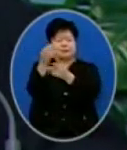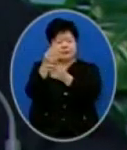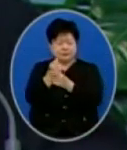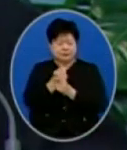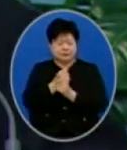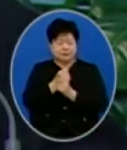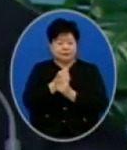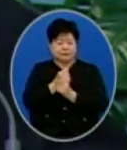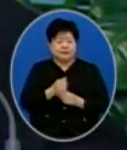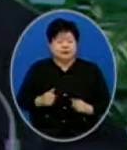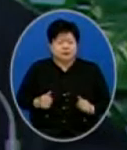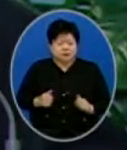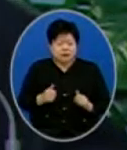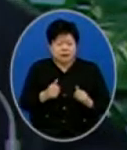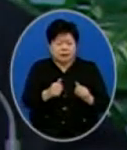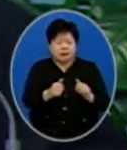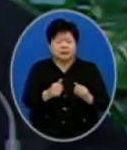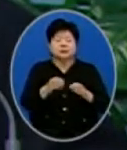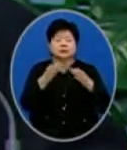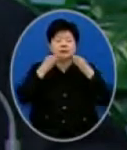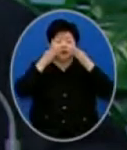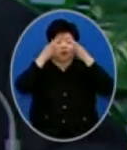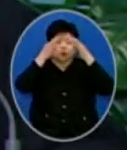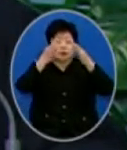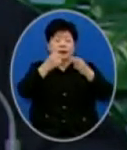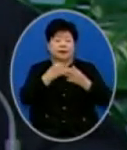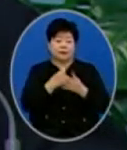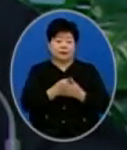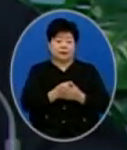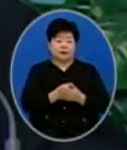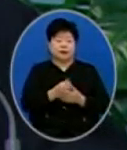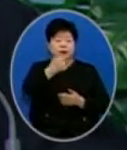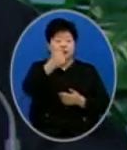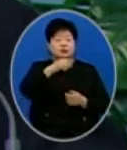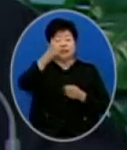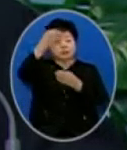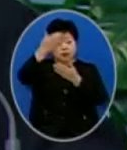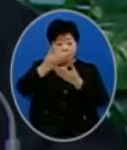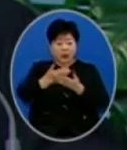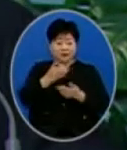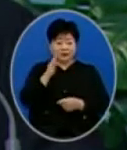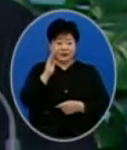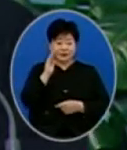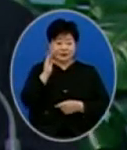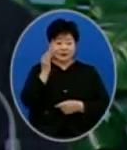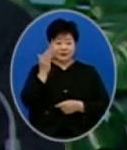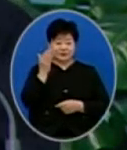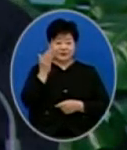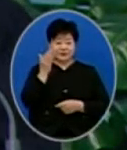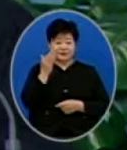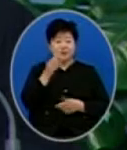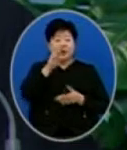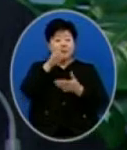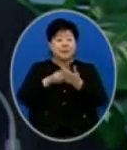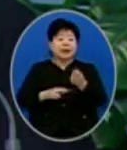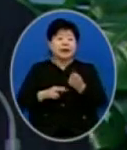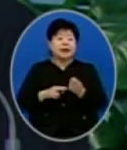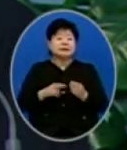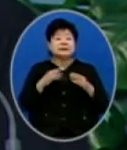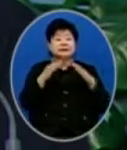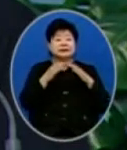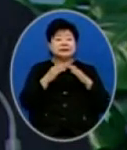의지하고 성실함으로 최선을 다했기 때문에 주인에게 인정을 받게 되었습니다 그 팔려간 집이